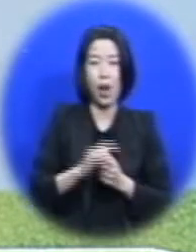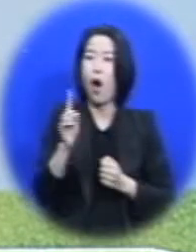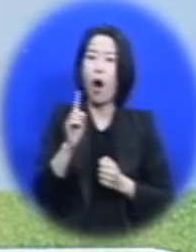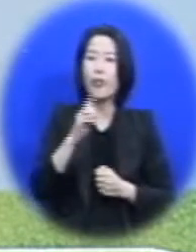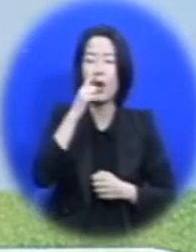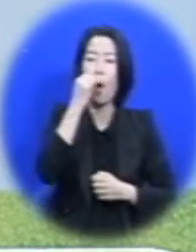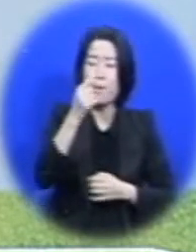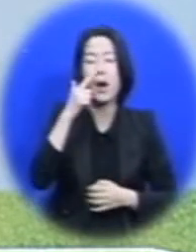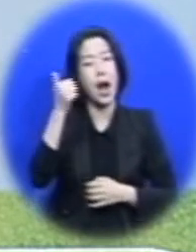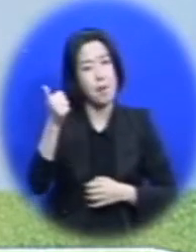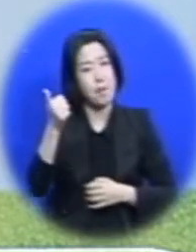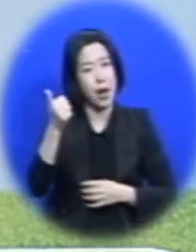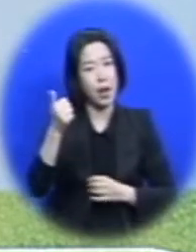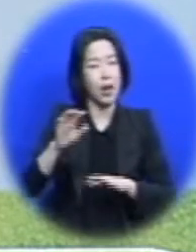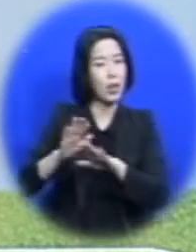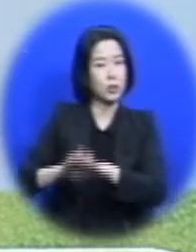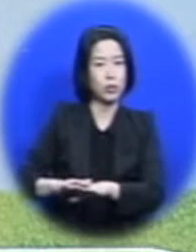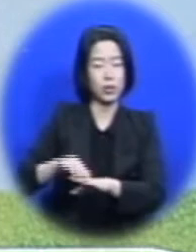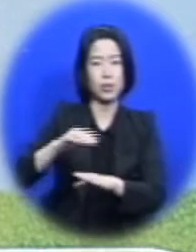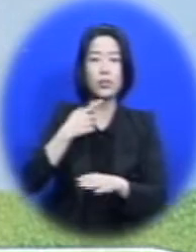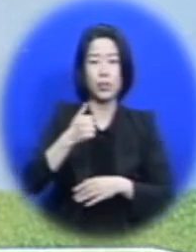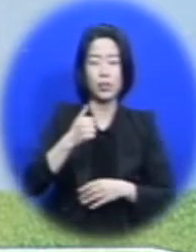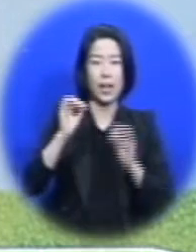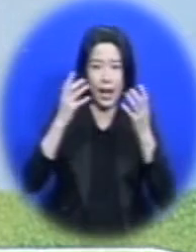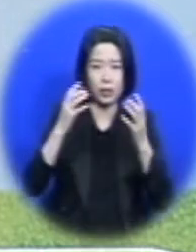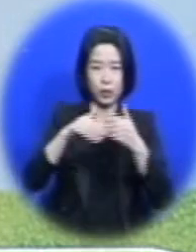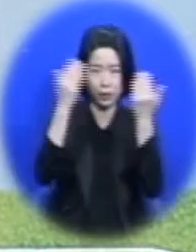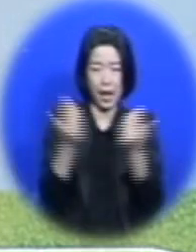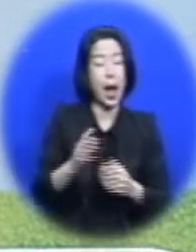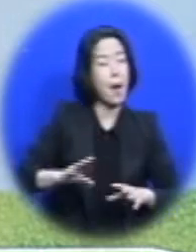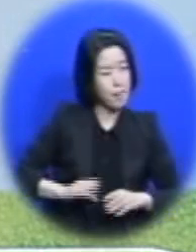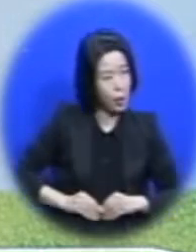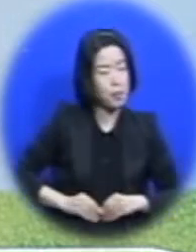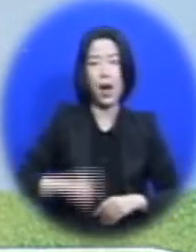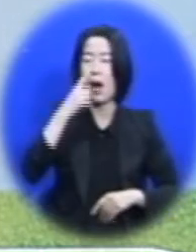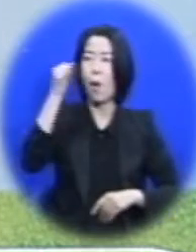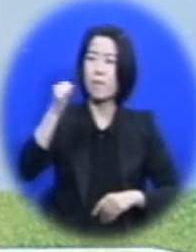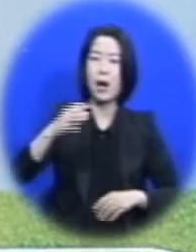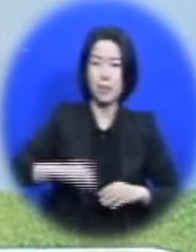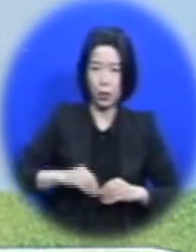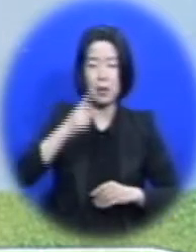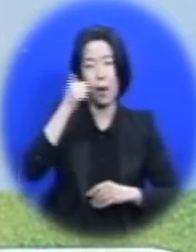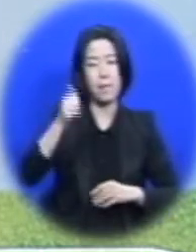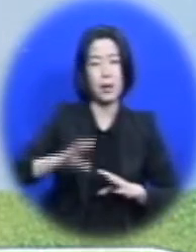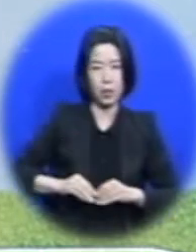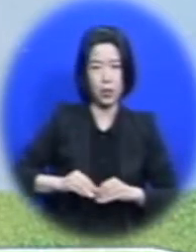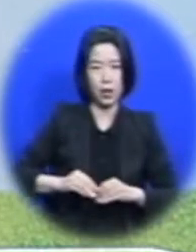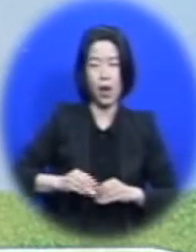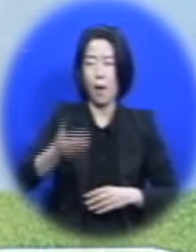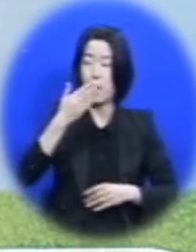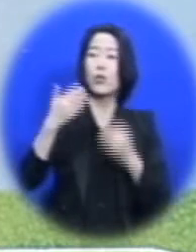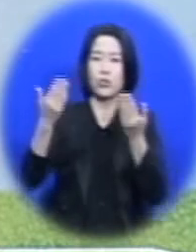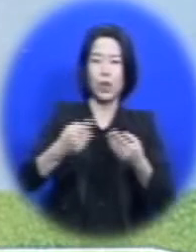엄마 아빠를 두었던 아이들도 다 배고파 엄마 배고파 아빠 그러면 먹을거 준다고 확실히